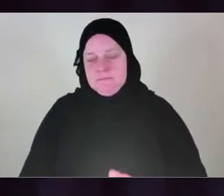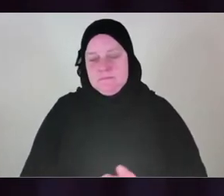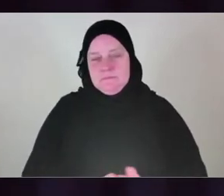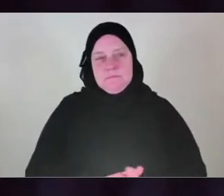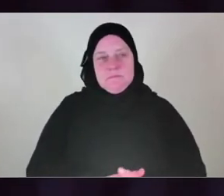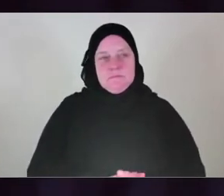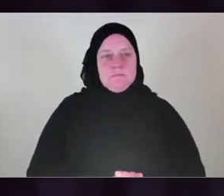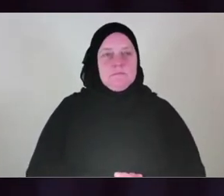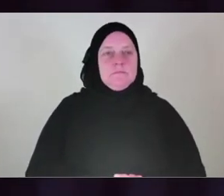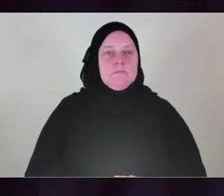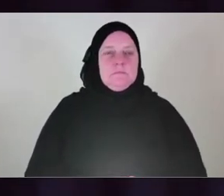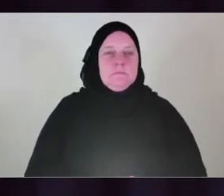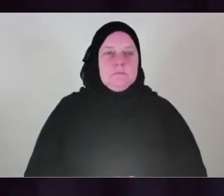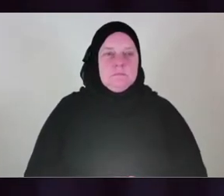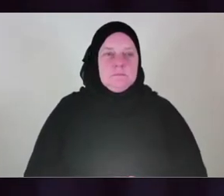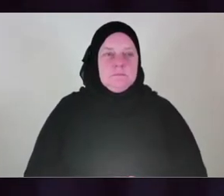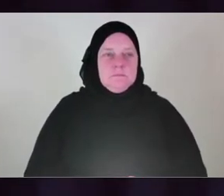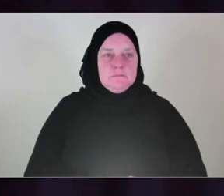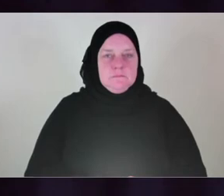صلى الله عليك يا